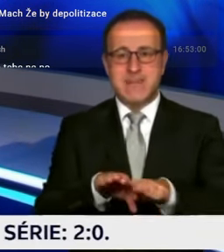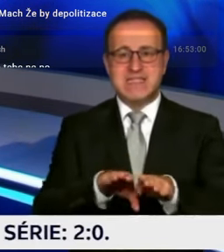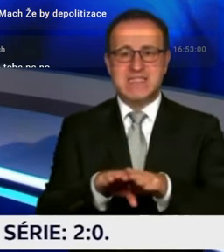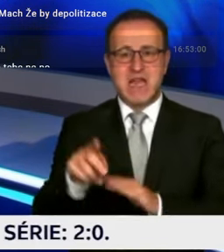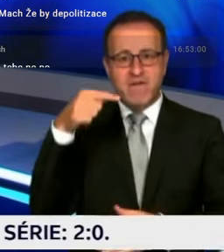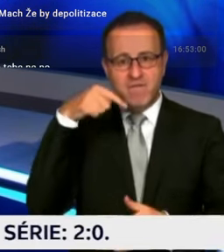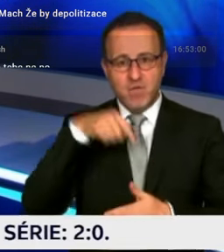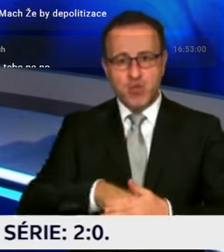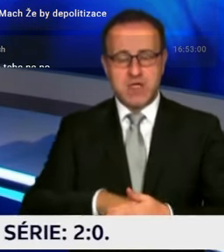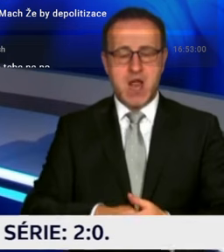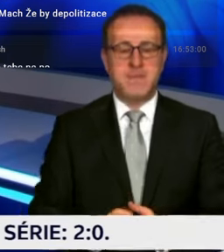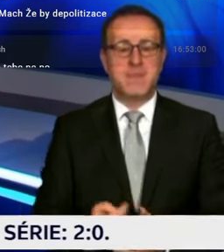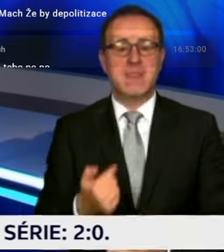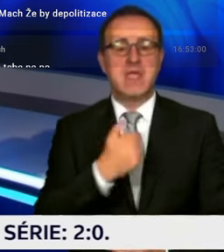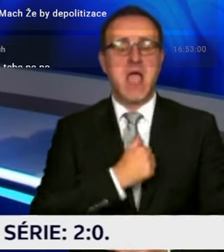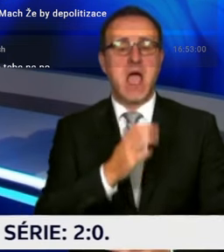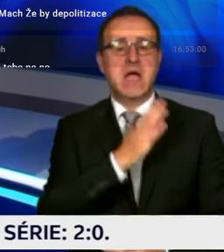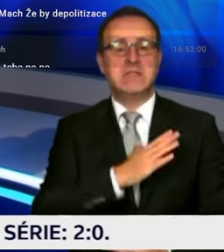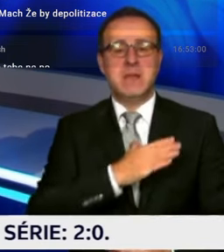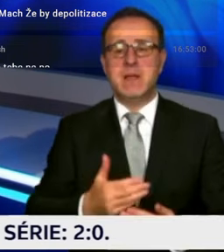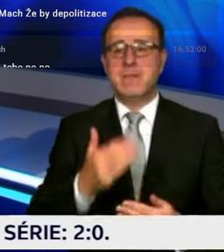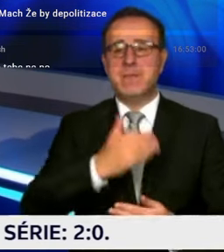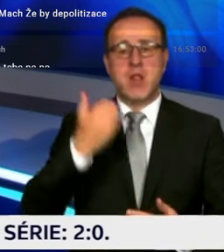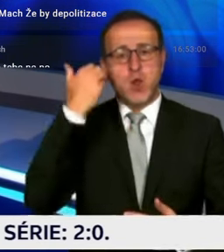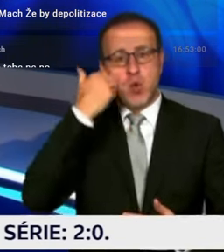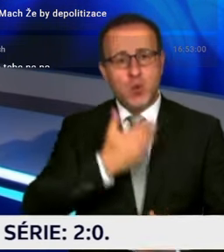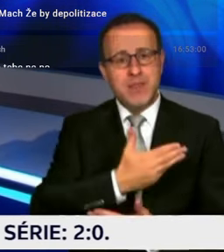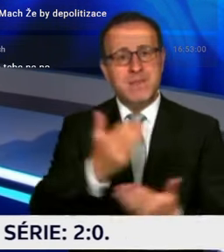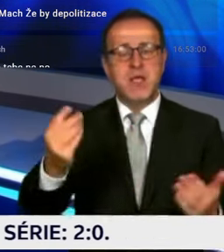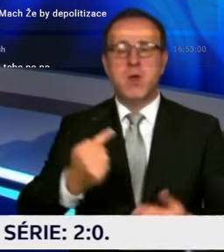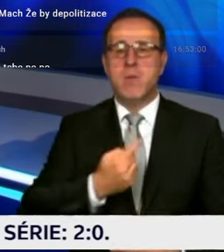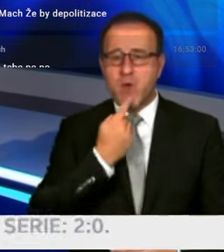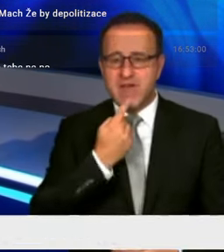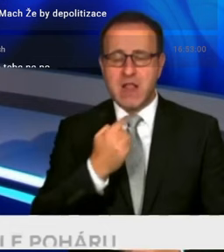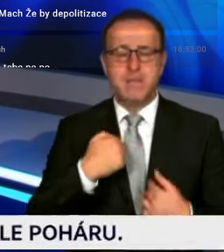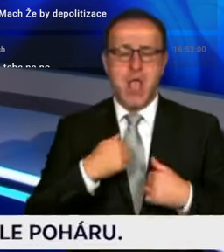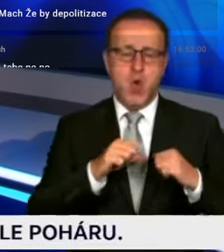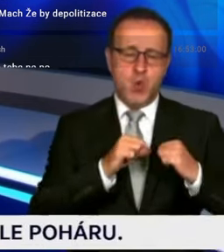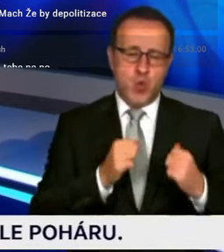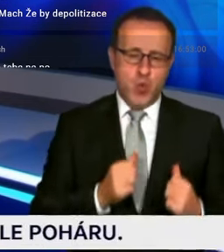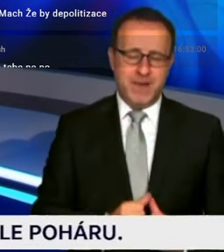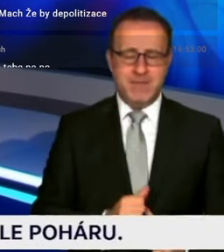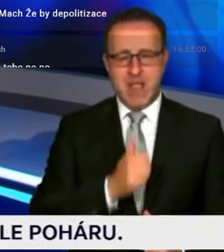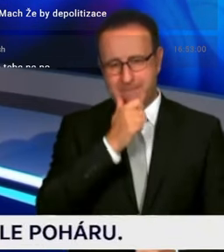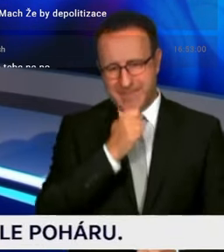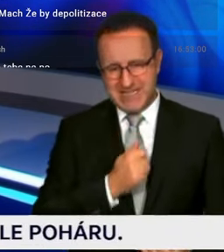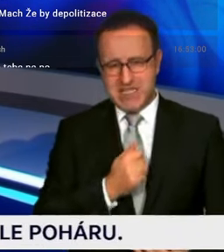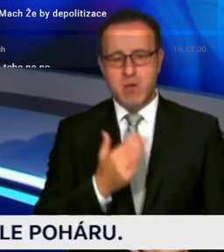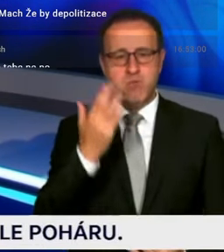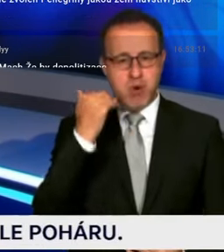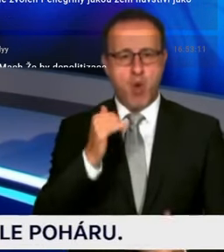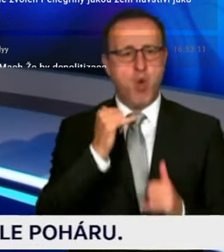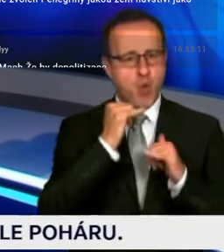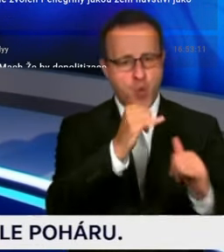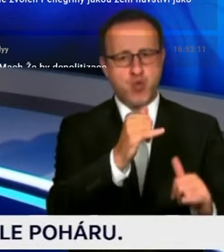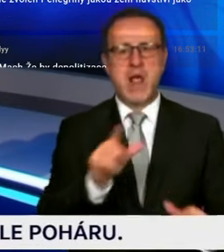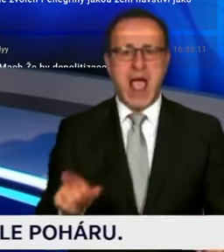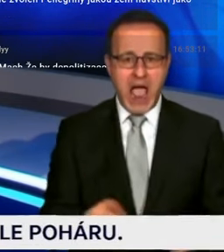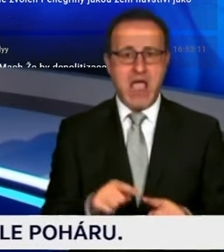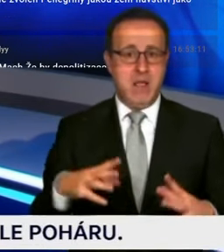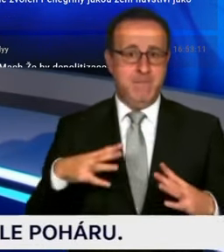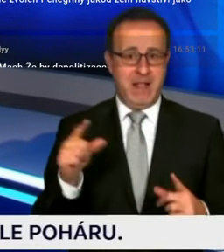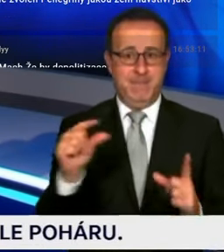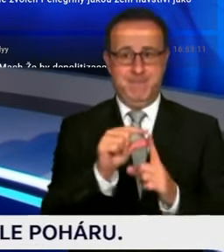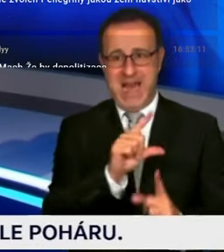chcem ja chcem aj pred občanmi povedať že ma úprimne mrzí ak napríklad aj na pána Petra pellegriniho boli útoky ktoré zašli do